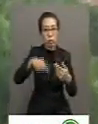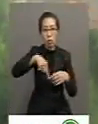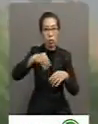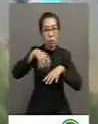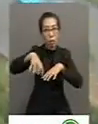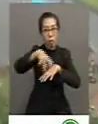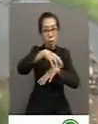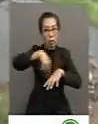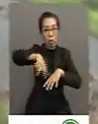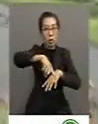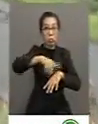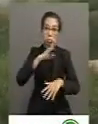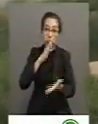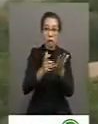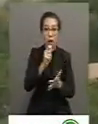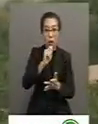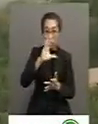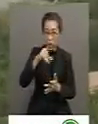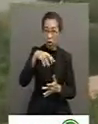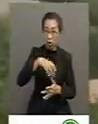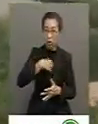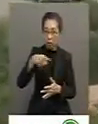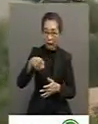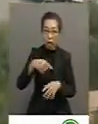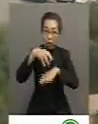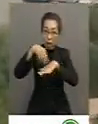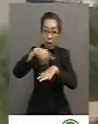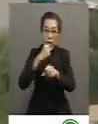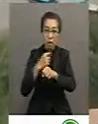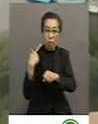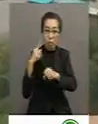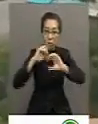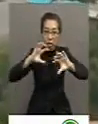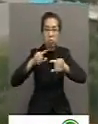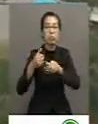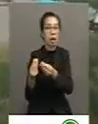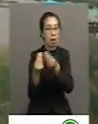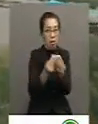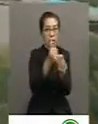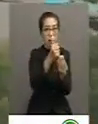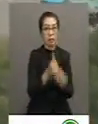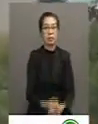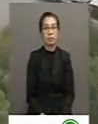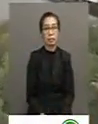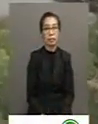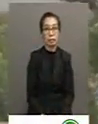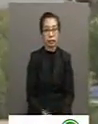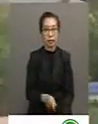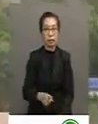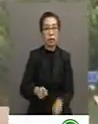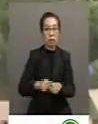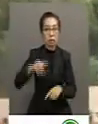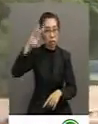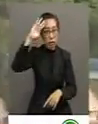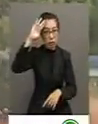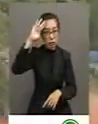มดหรือว่าถ้าเกิดทางอุทยานอยากจะนำไปใช้ประโยชน์ทางราชการเจ้าของบอกว่าก็ยินดีจะมอบให้นะคะนอกจากนี้ทางเจ้าหน้าที่